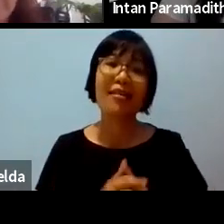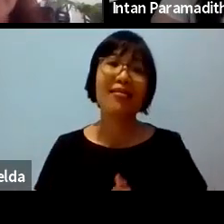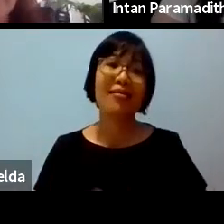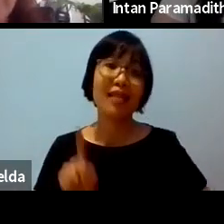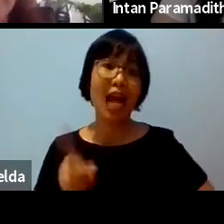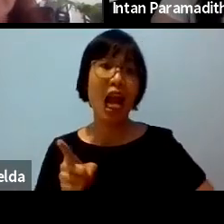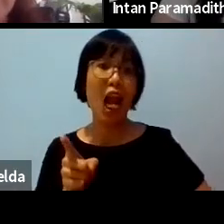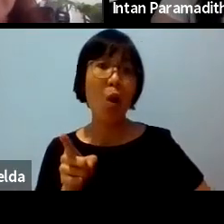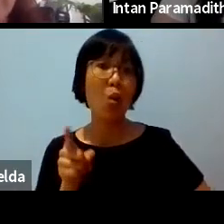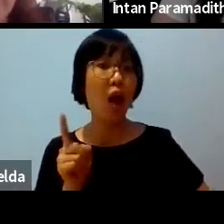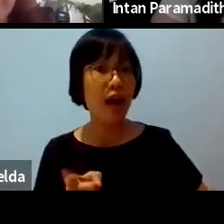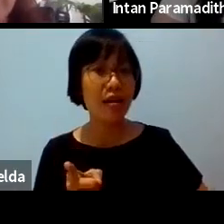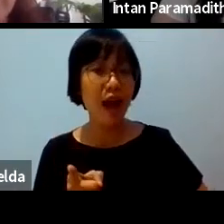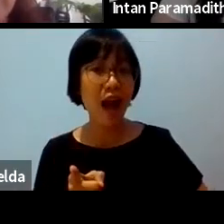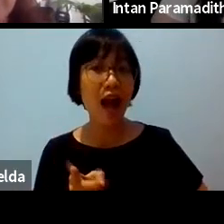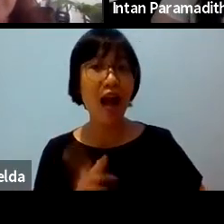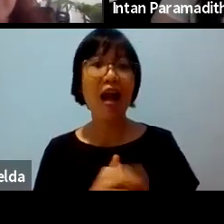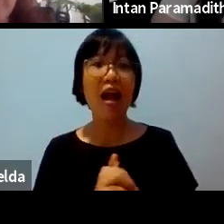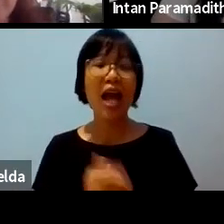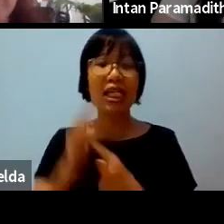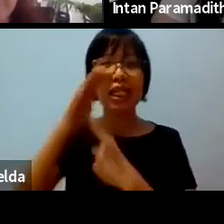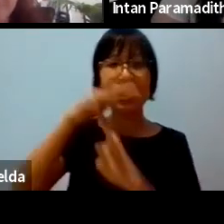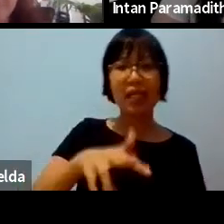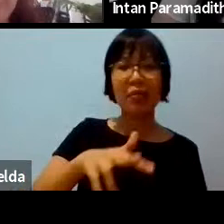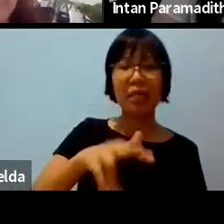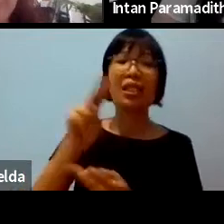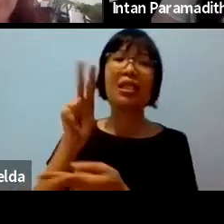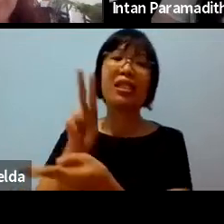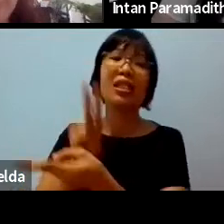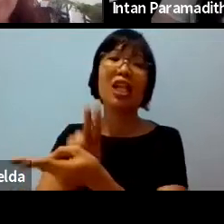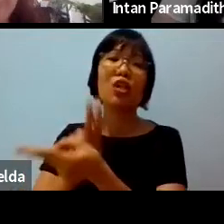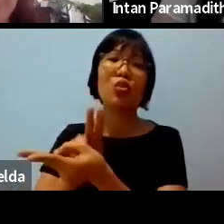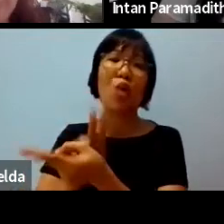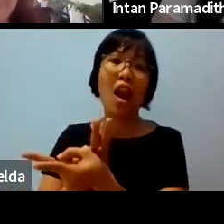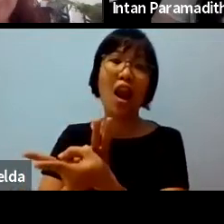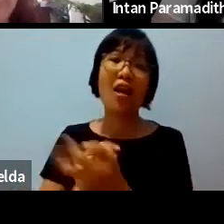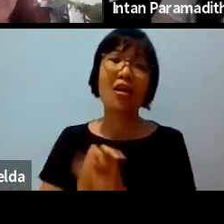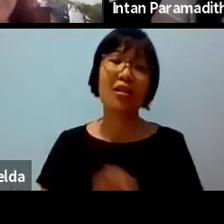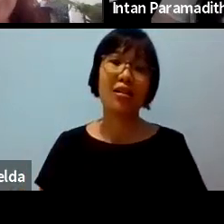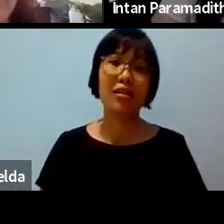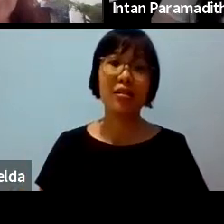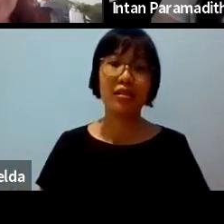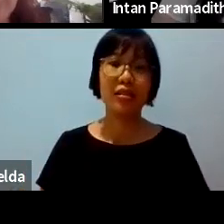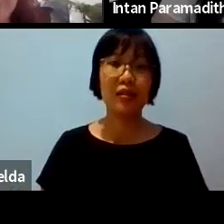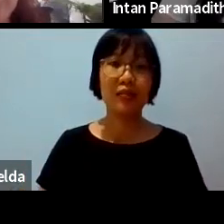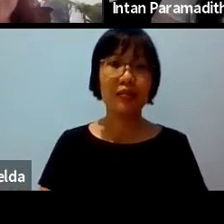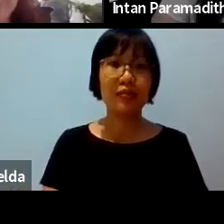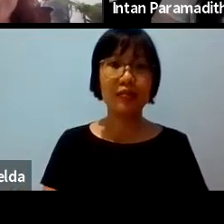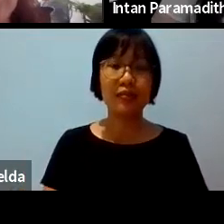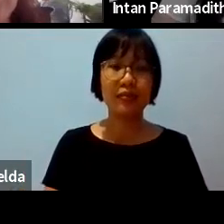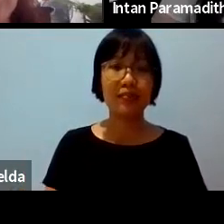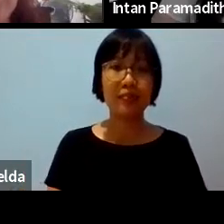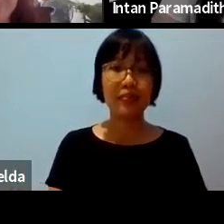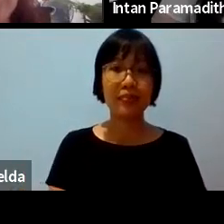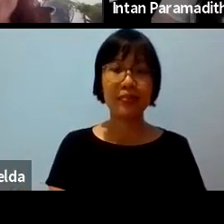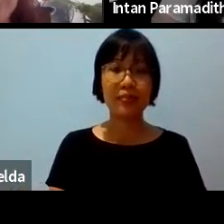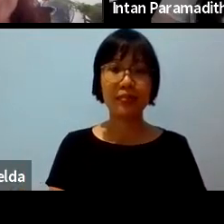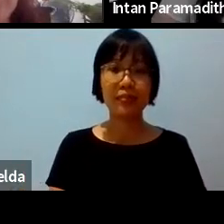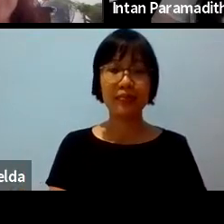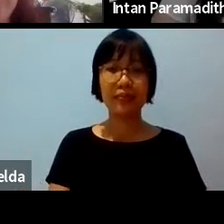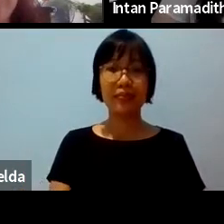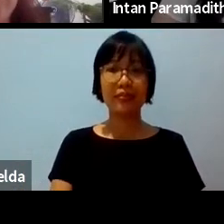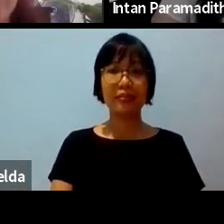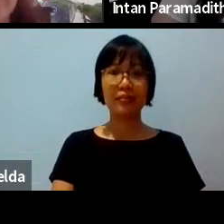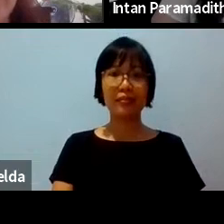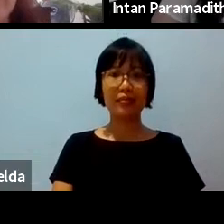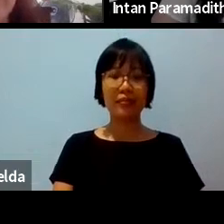jika ada suami salah seorang anggotanya itu yang menjadi pelaku dari